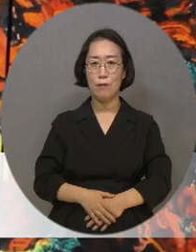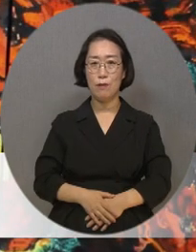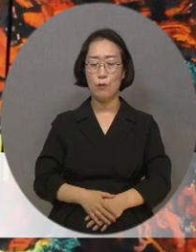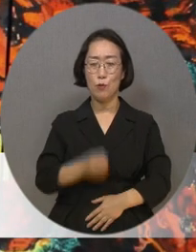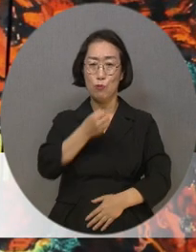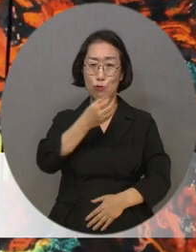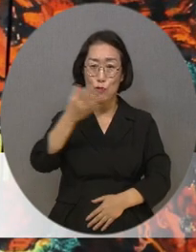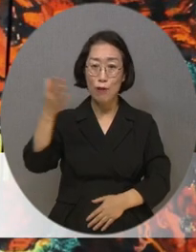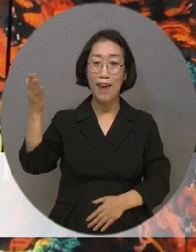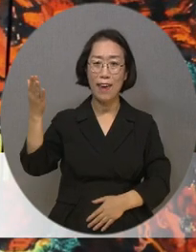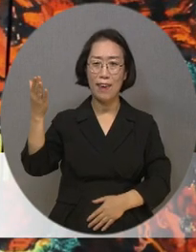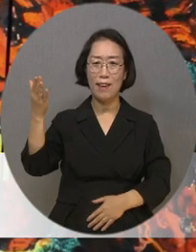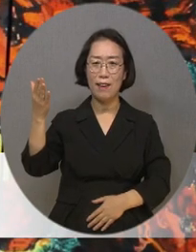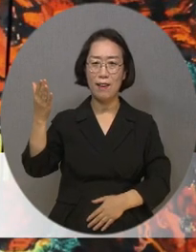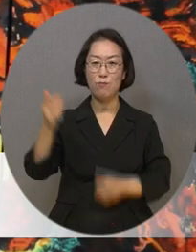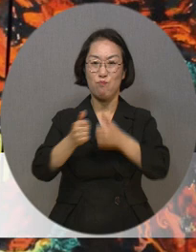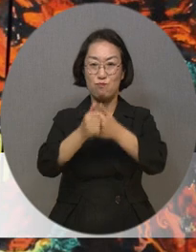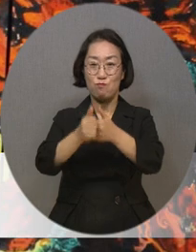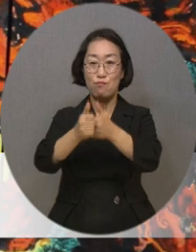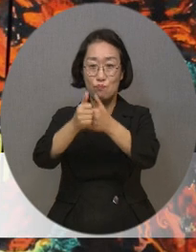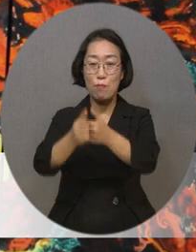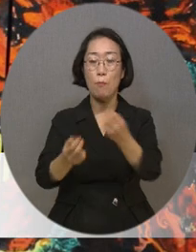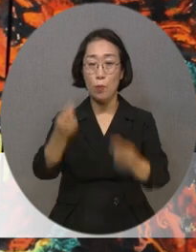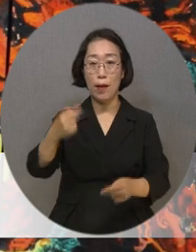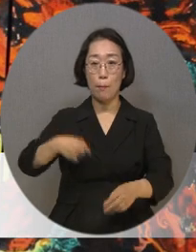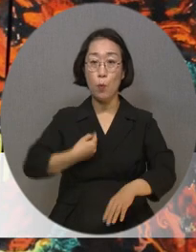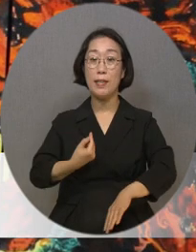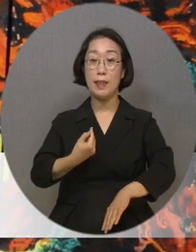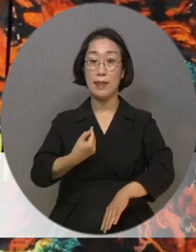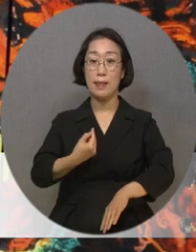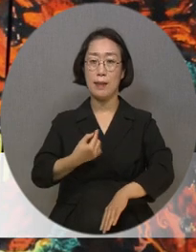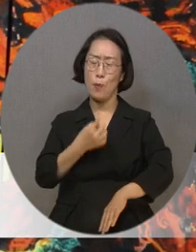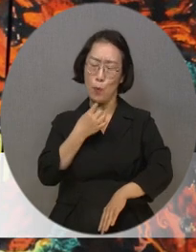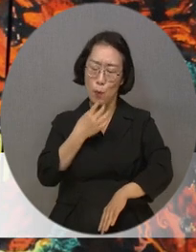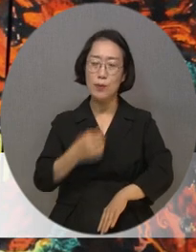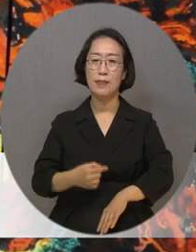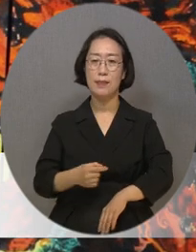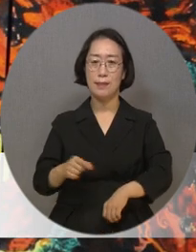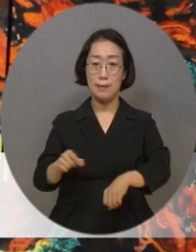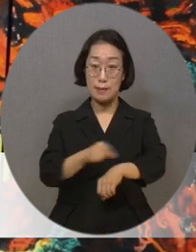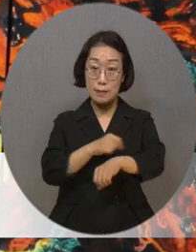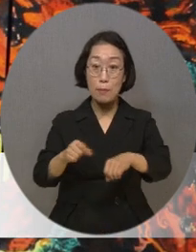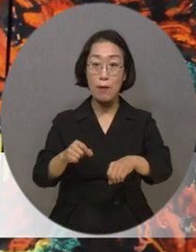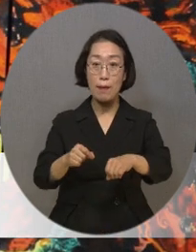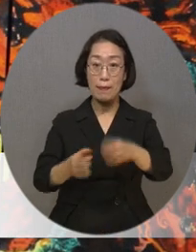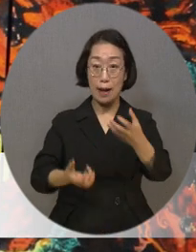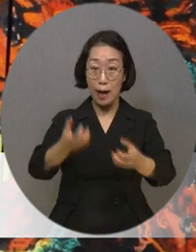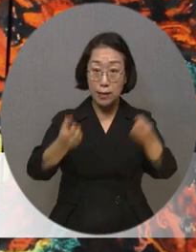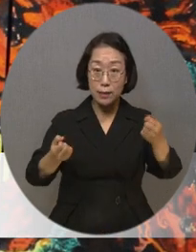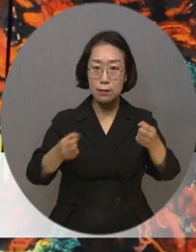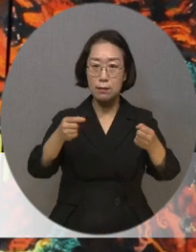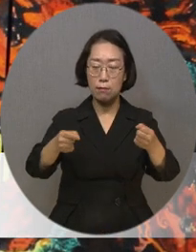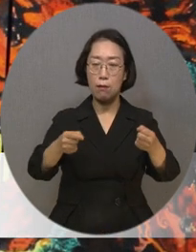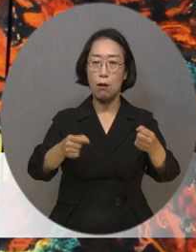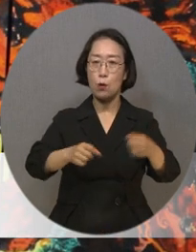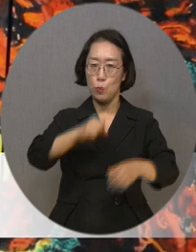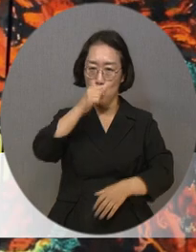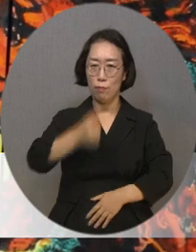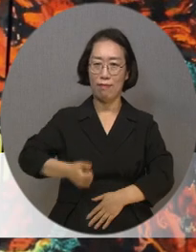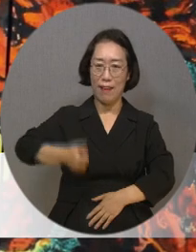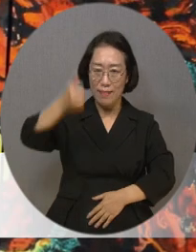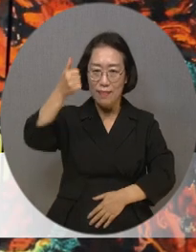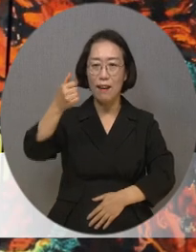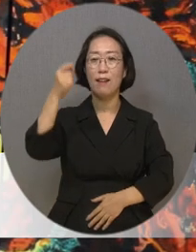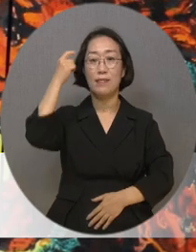작가는 어떤 트렌드에 쫓아가기보다는 자기 색깔을 가지고 가는 게 저는 낫지 않느냐